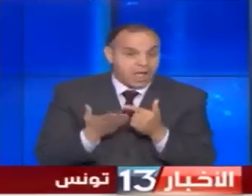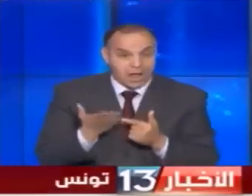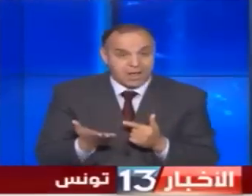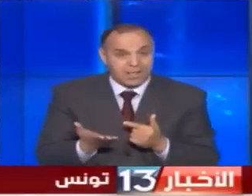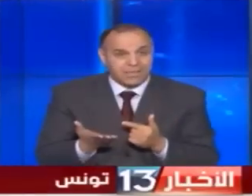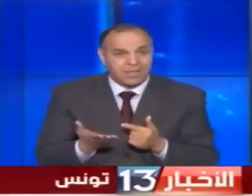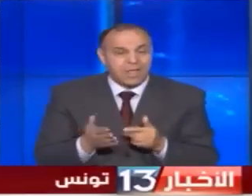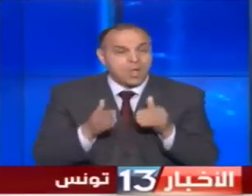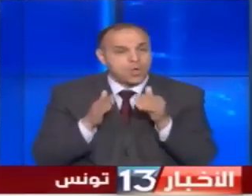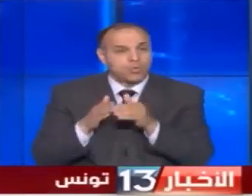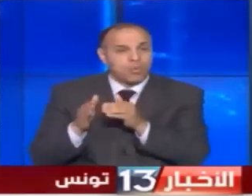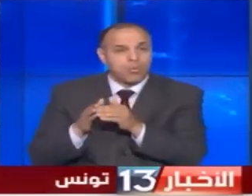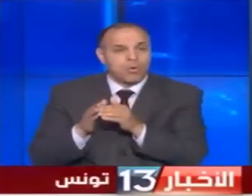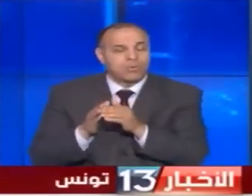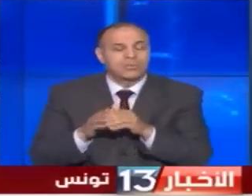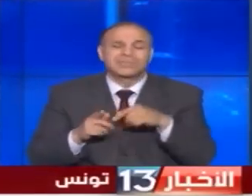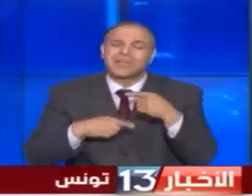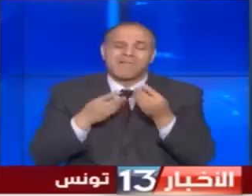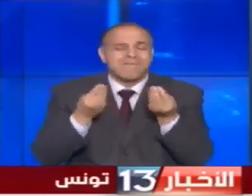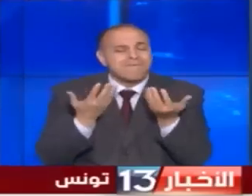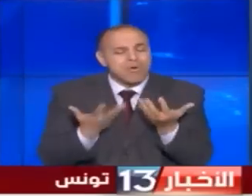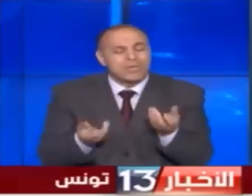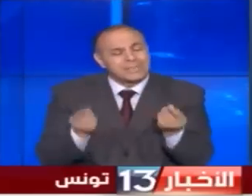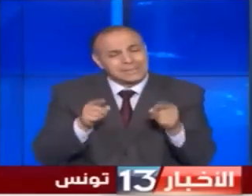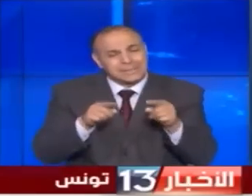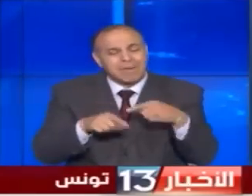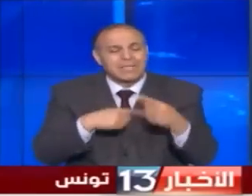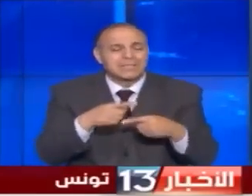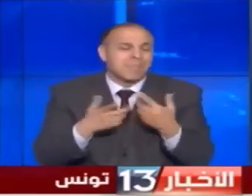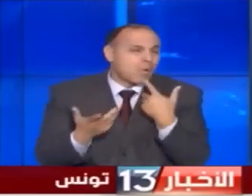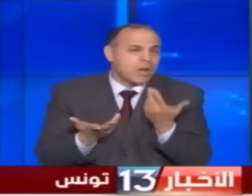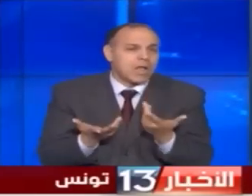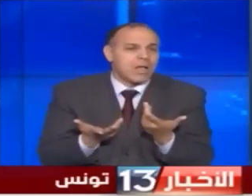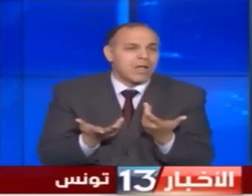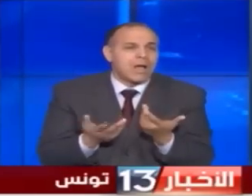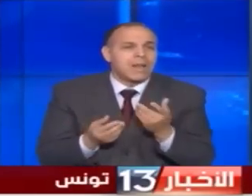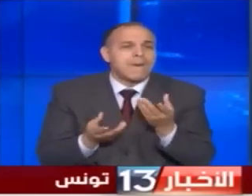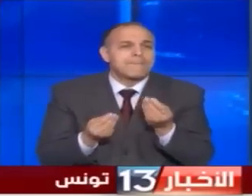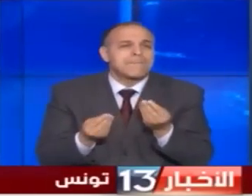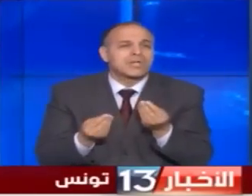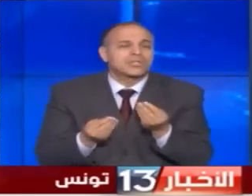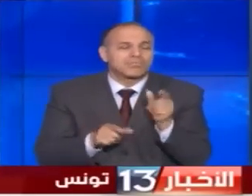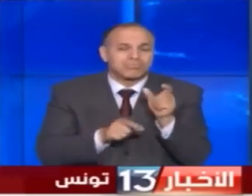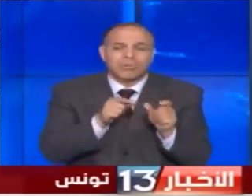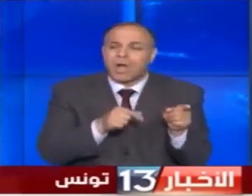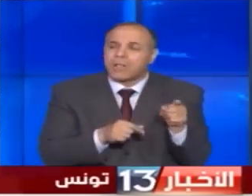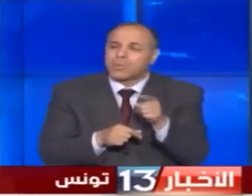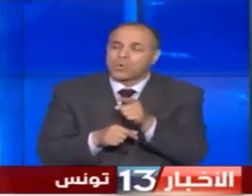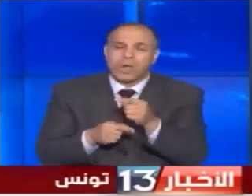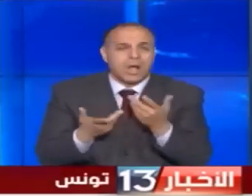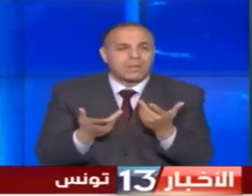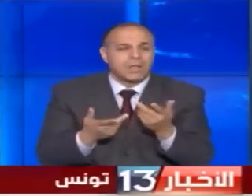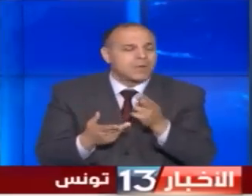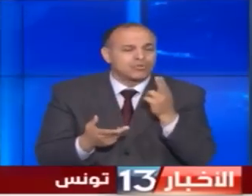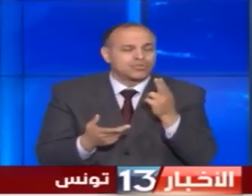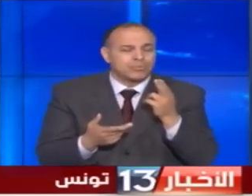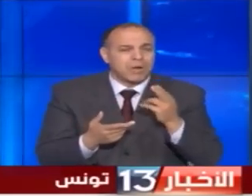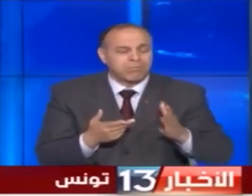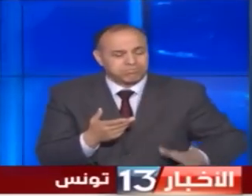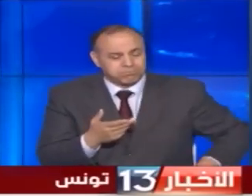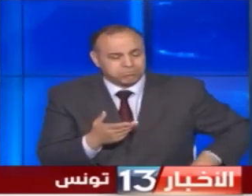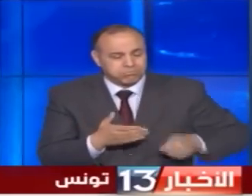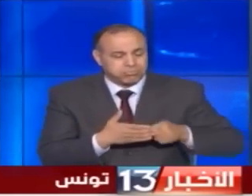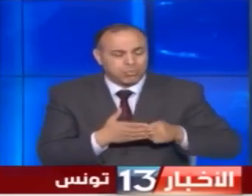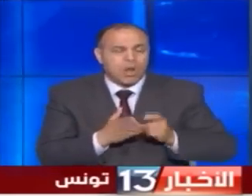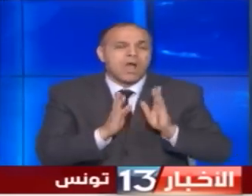مطالبين اب تكثيفها وجعلها دوليه من العديد من المتساكنين غير قادرين على التنقل